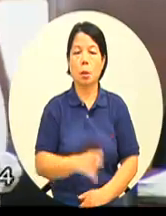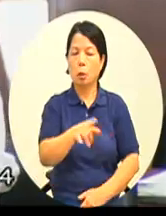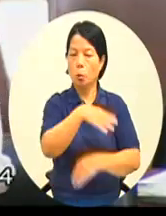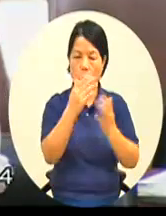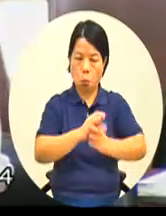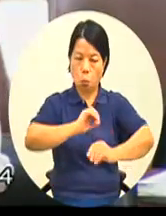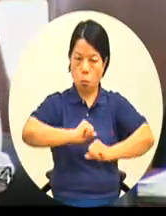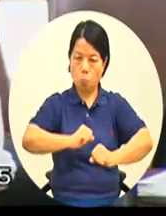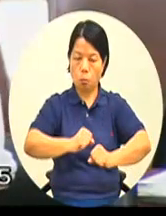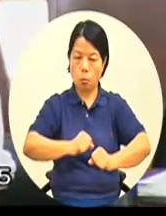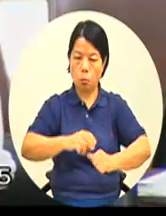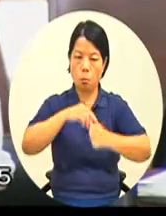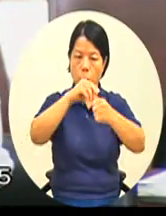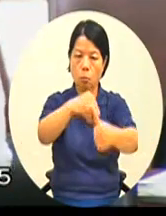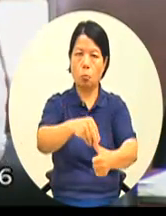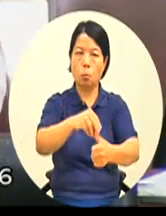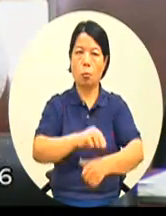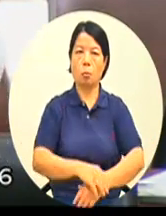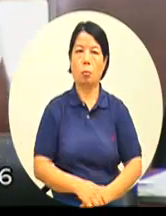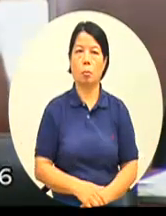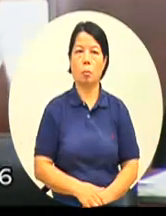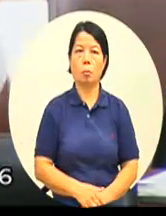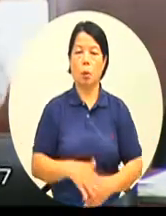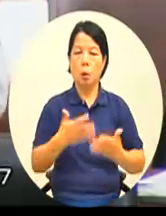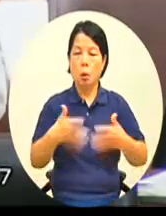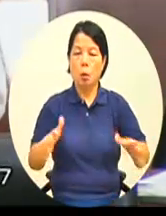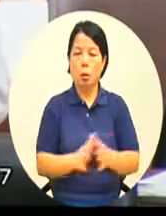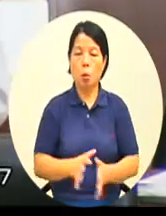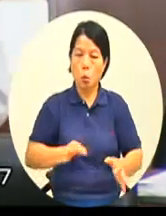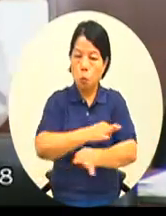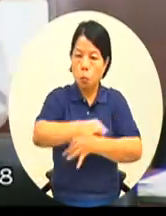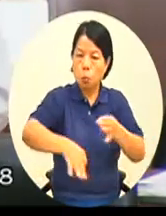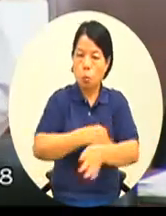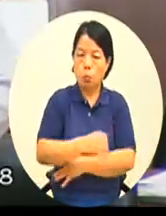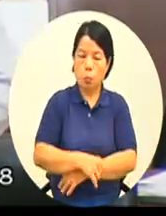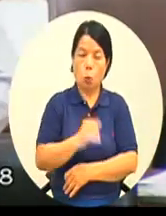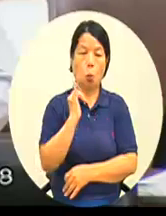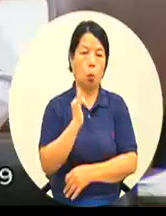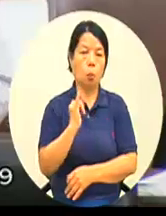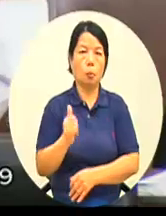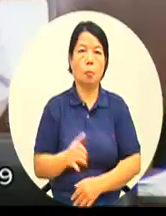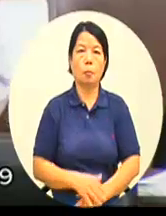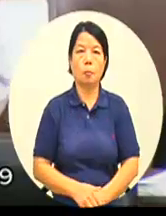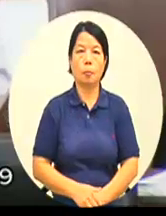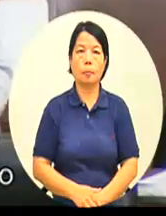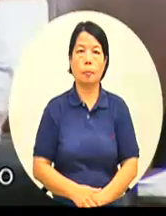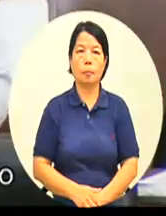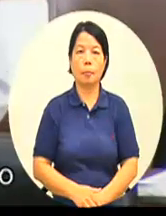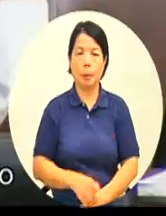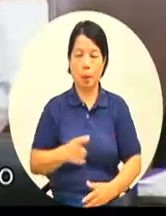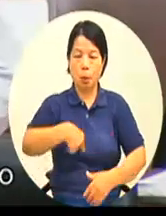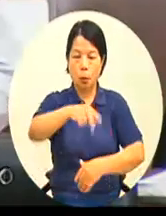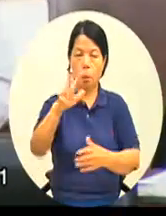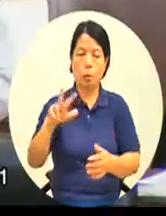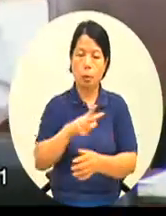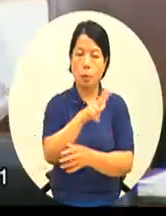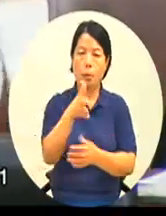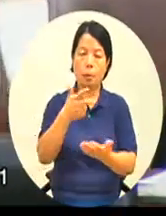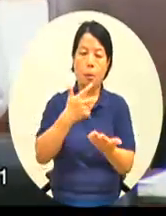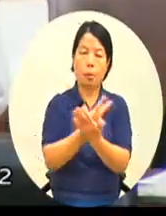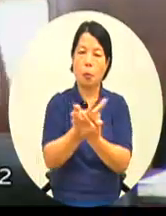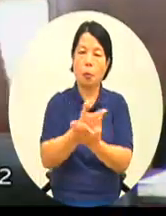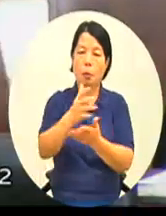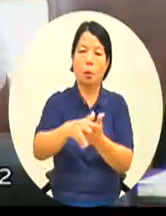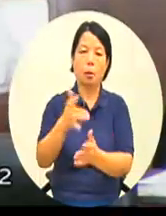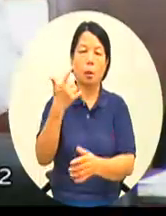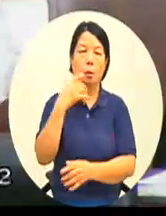的很多比较经济上许可的也去燕巢，他会去旗山，会去美